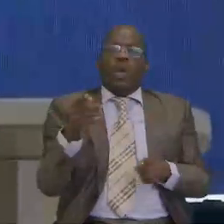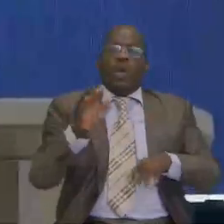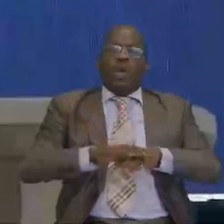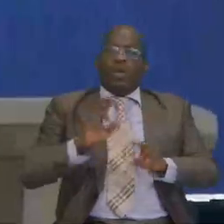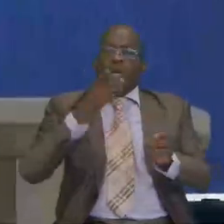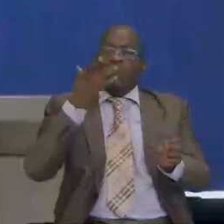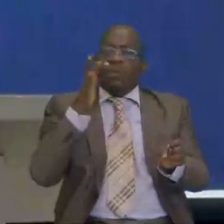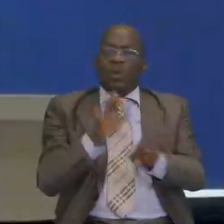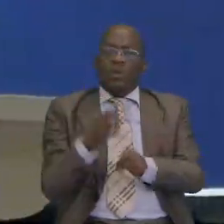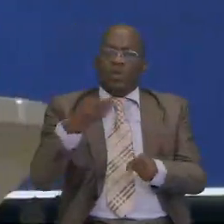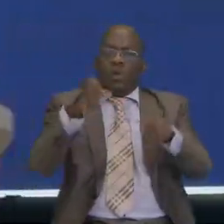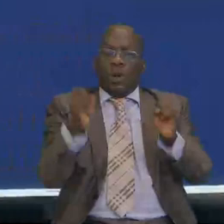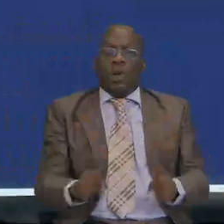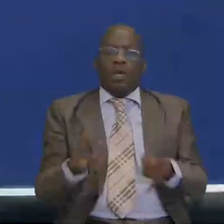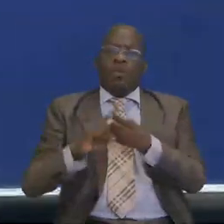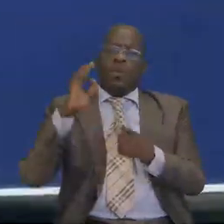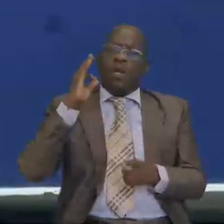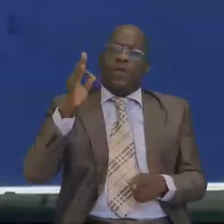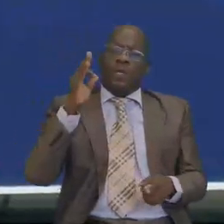pour évangéliser.